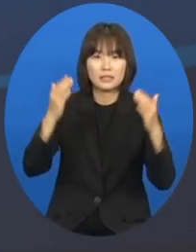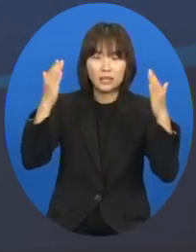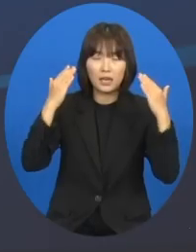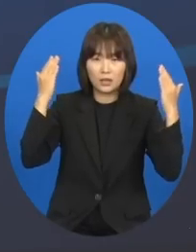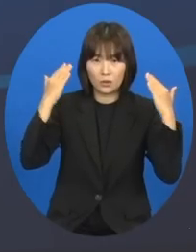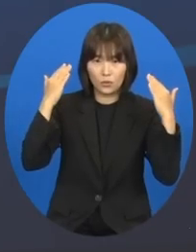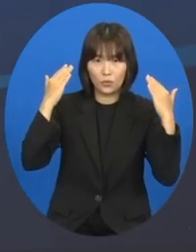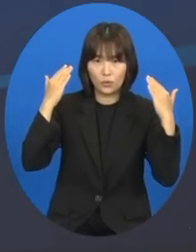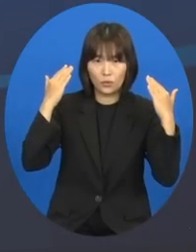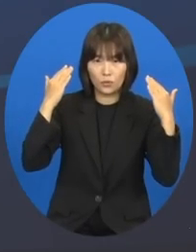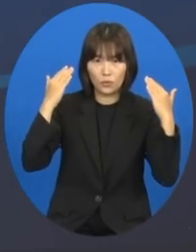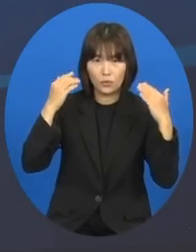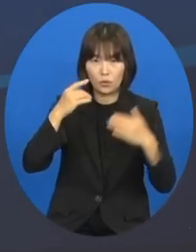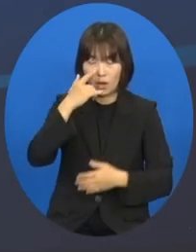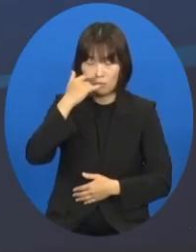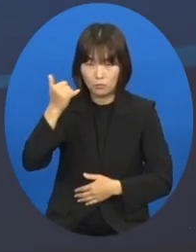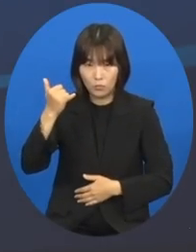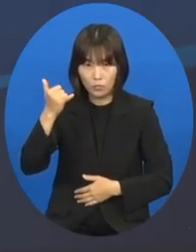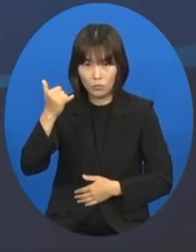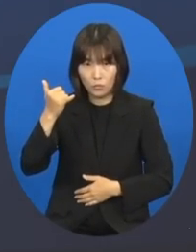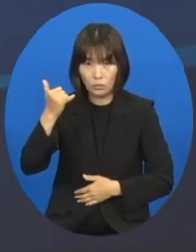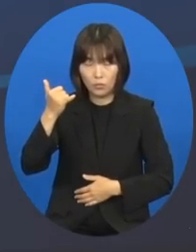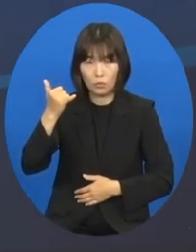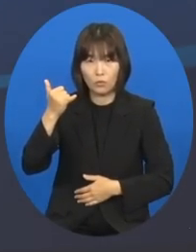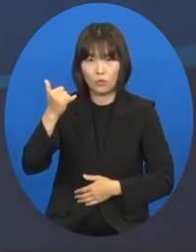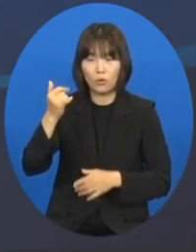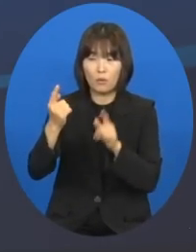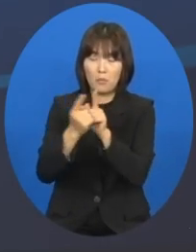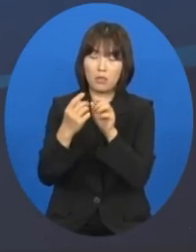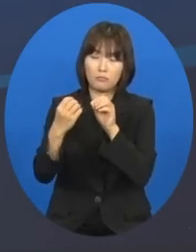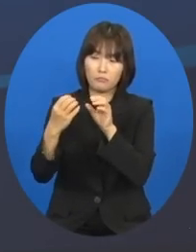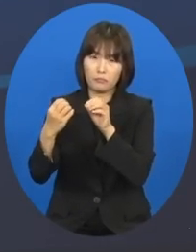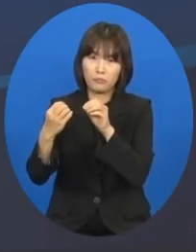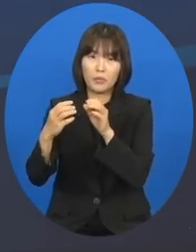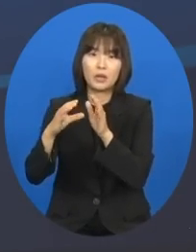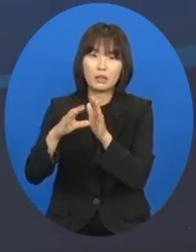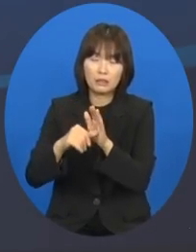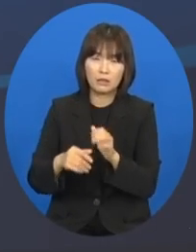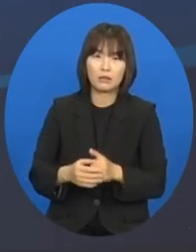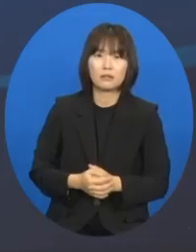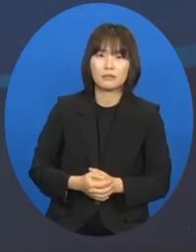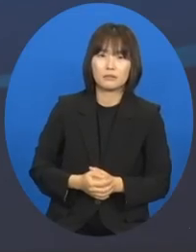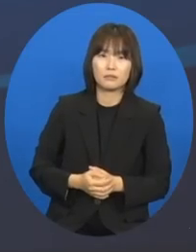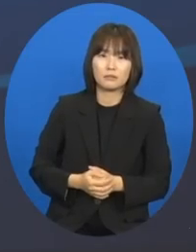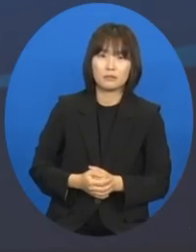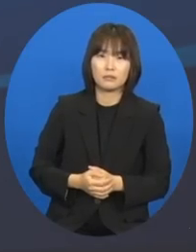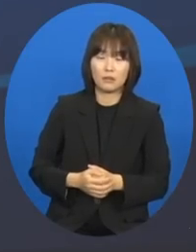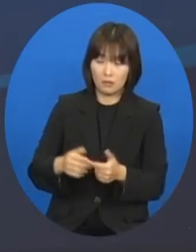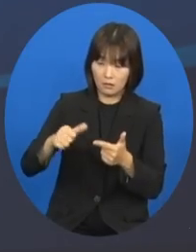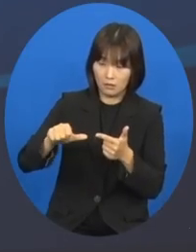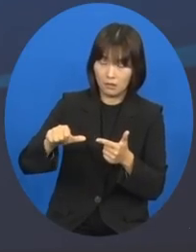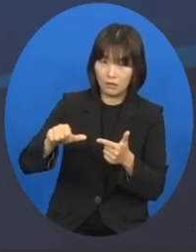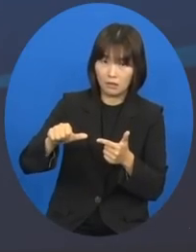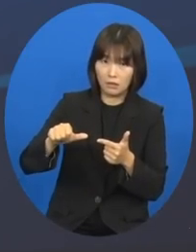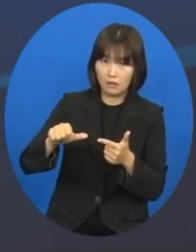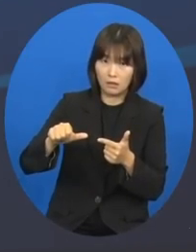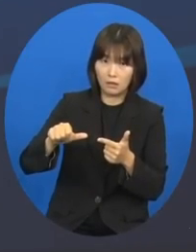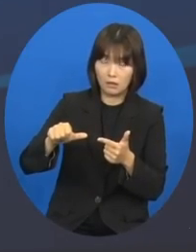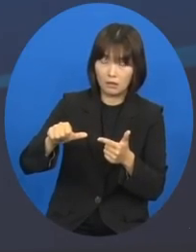타입은 아닌데 어느 날 학부형들 엄마들하고 얘기를 하게 되는데 지훈이 어머니 아세요 우리